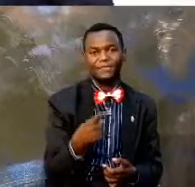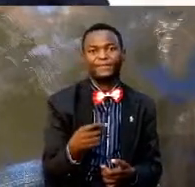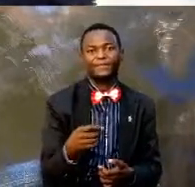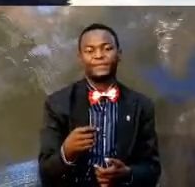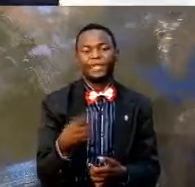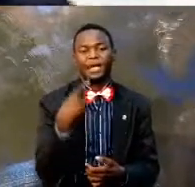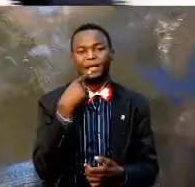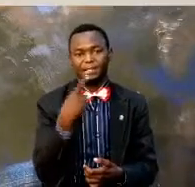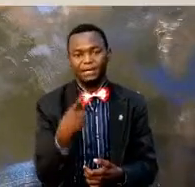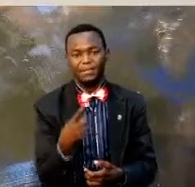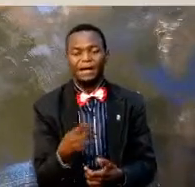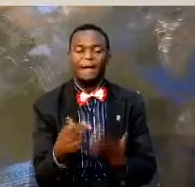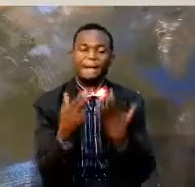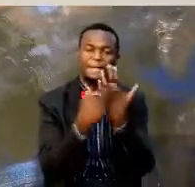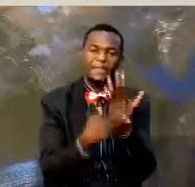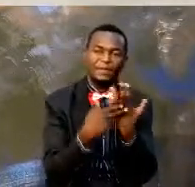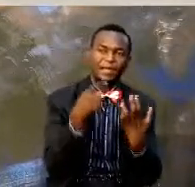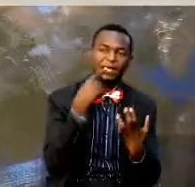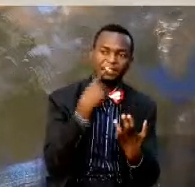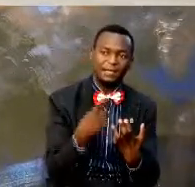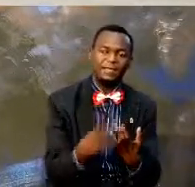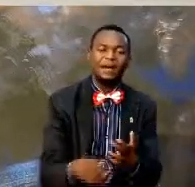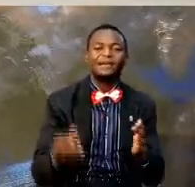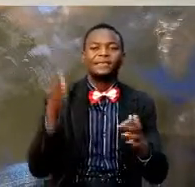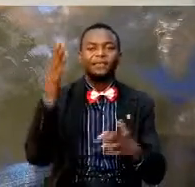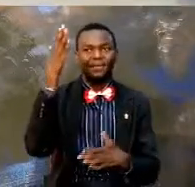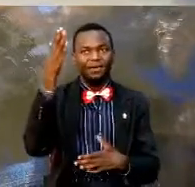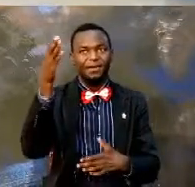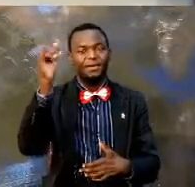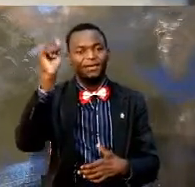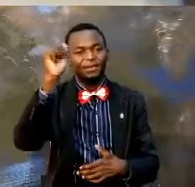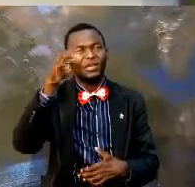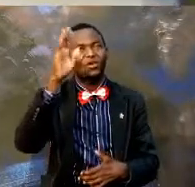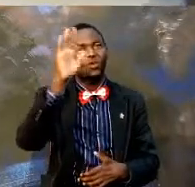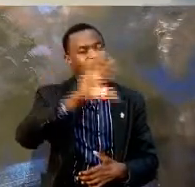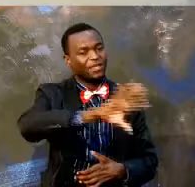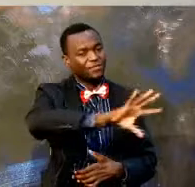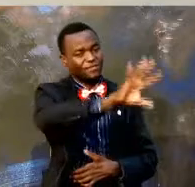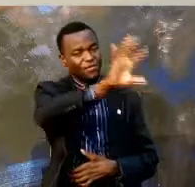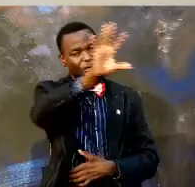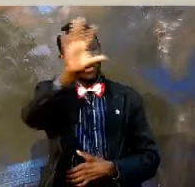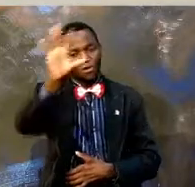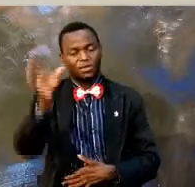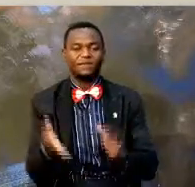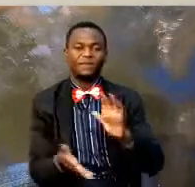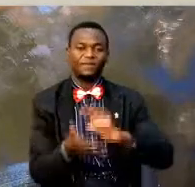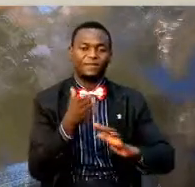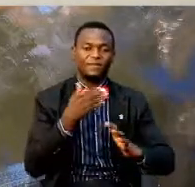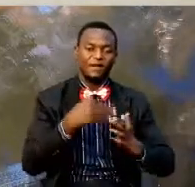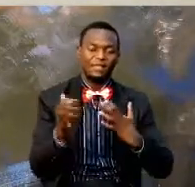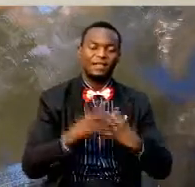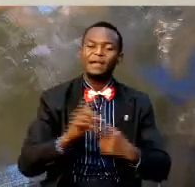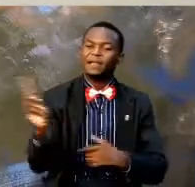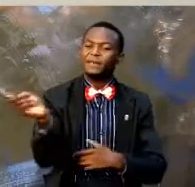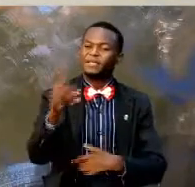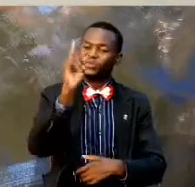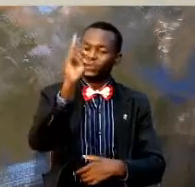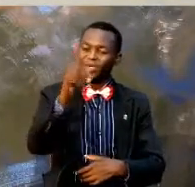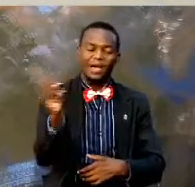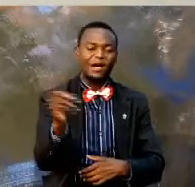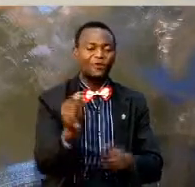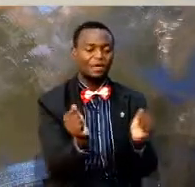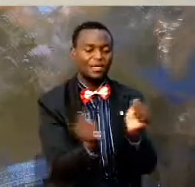mstari wa 18, Biblia inaeleza ya kwamba yeye ndiye kwake vyote vilifanyika, na pasipo yeye hakuna